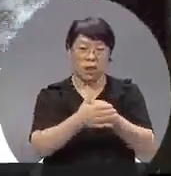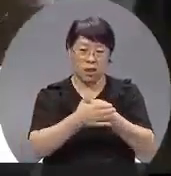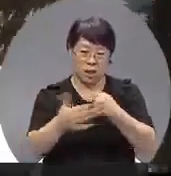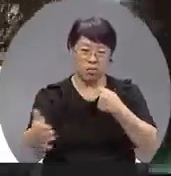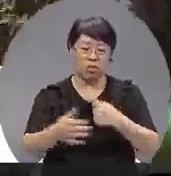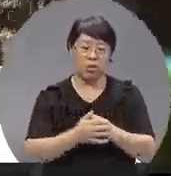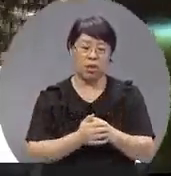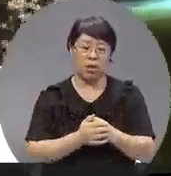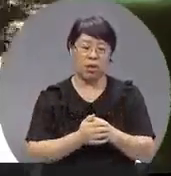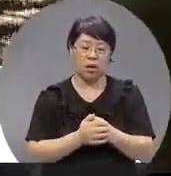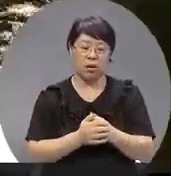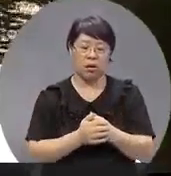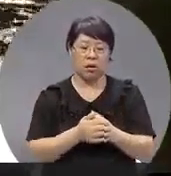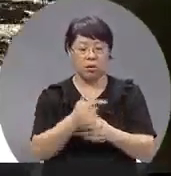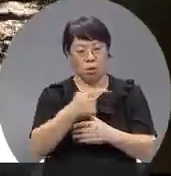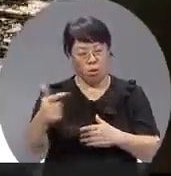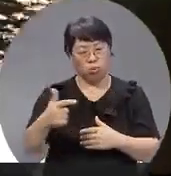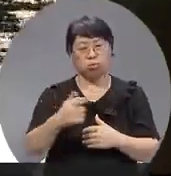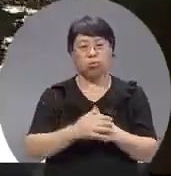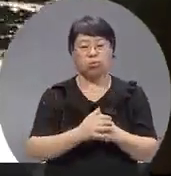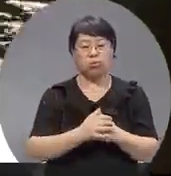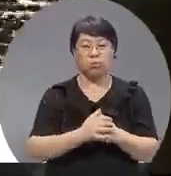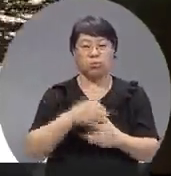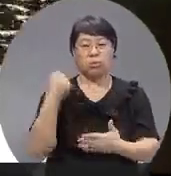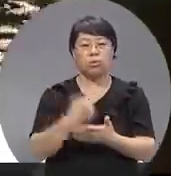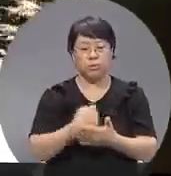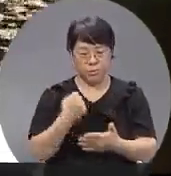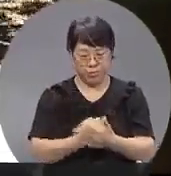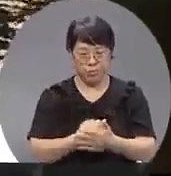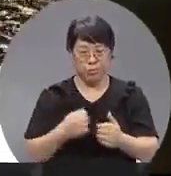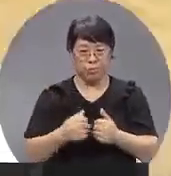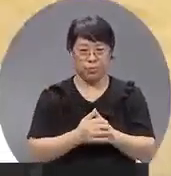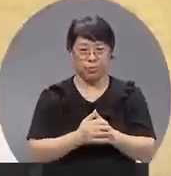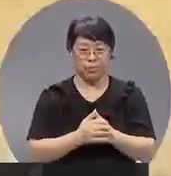그런 부분이 너무 속상합니다, 제가.